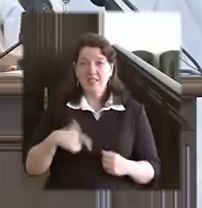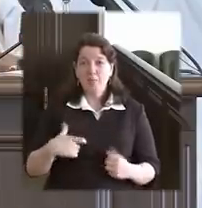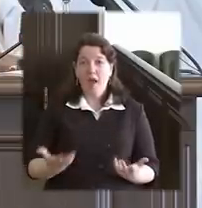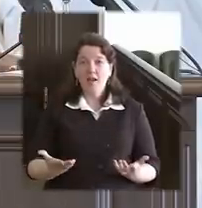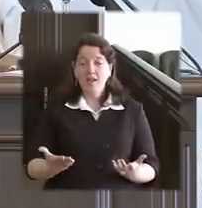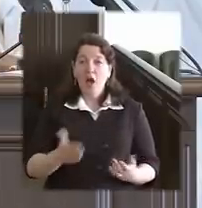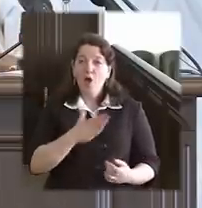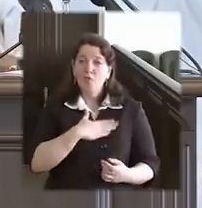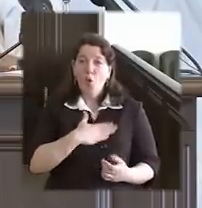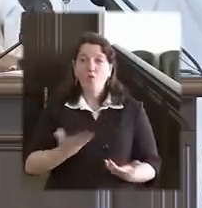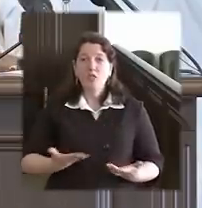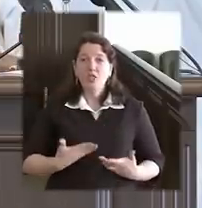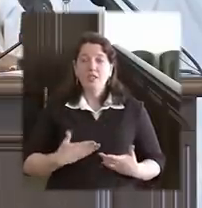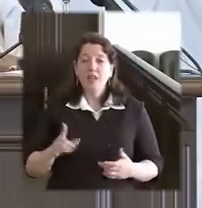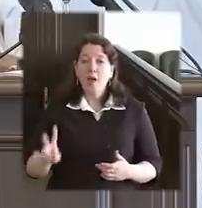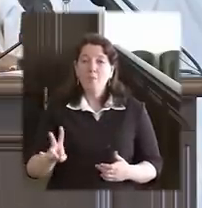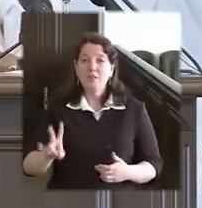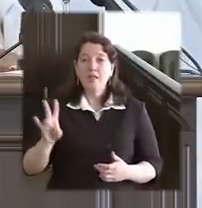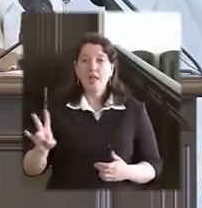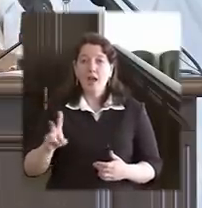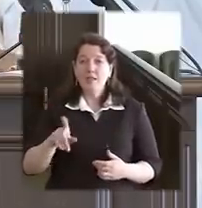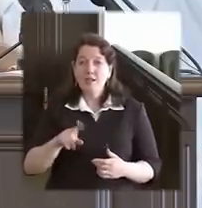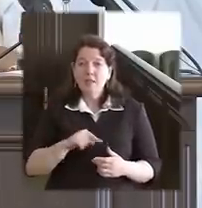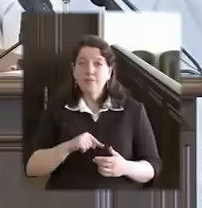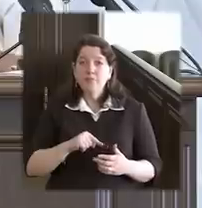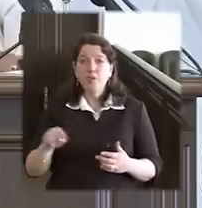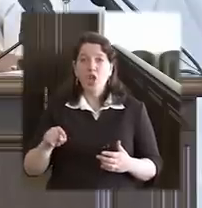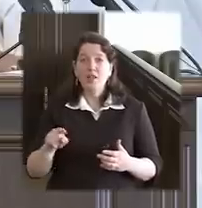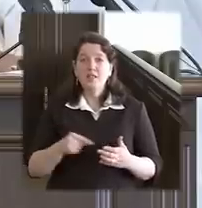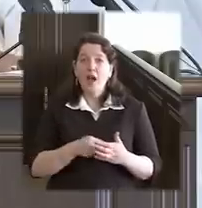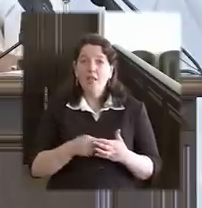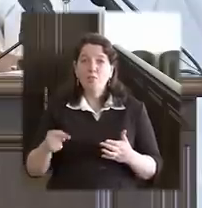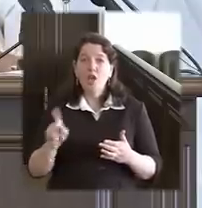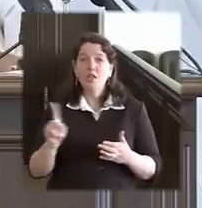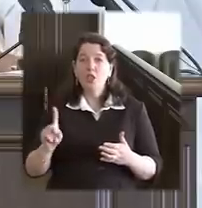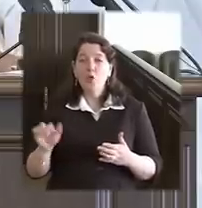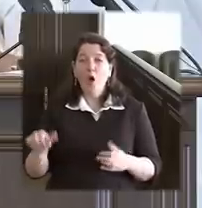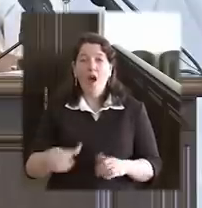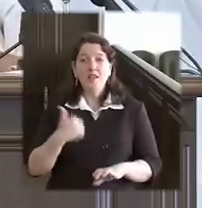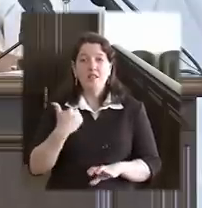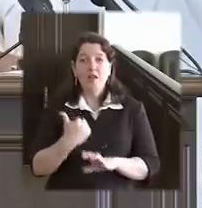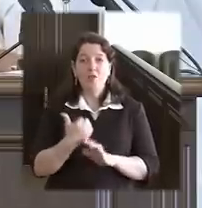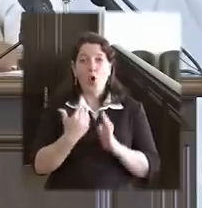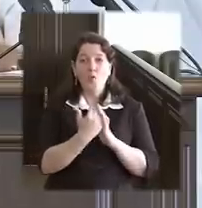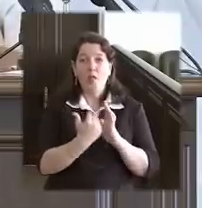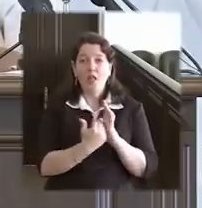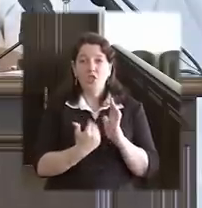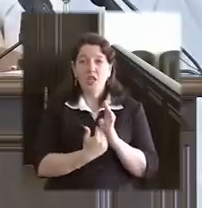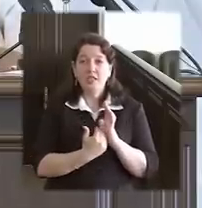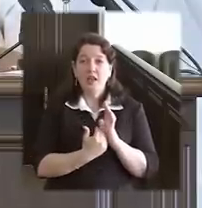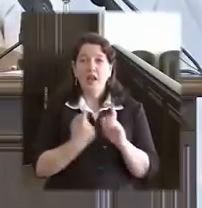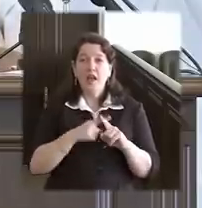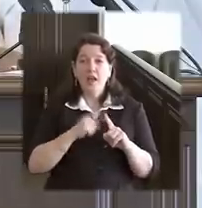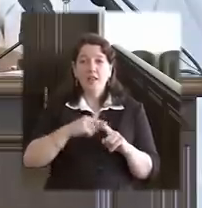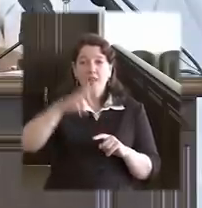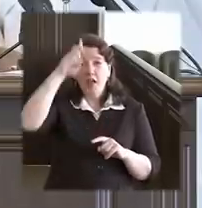жизни постоянно подчеркивается, что одним из основных положений ее является то, о котором сказал